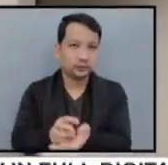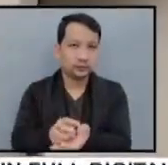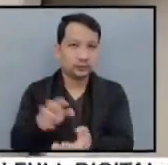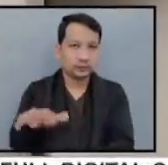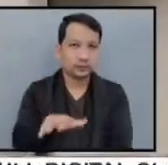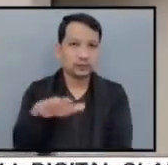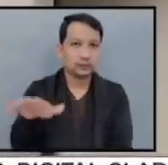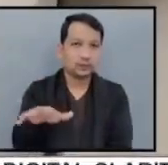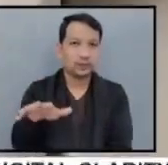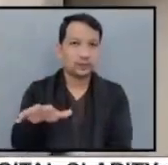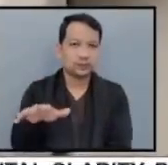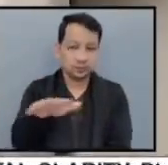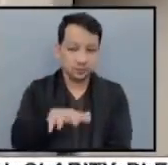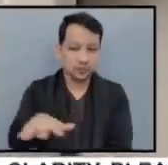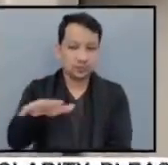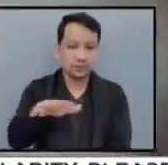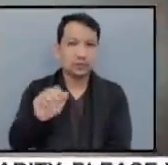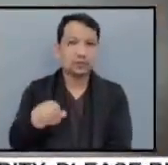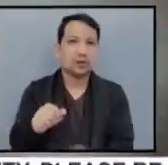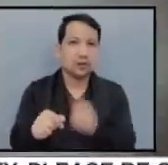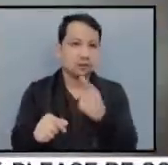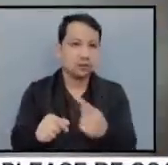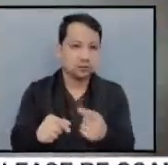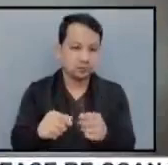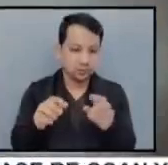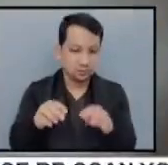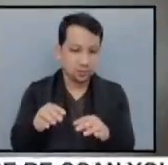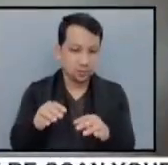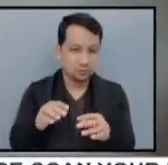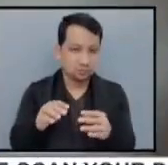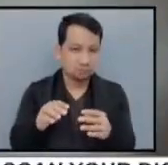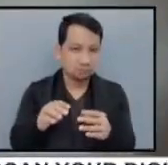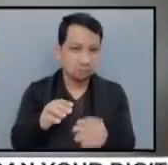sila ng minor injuries matapos mahulog